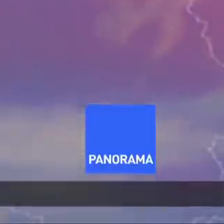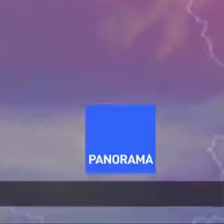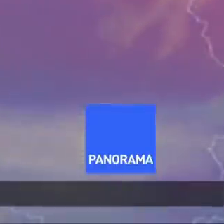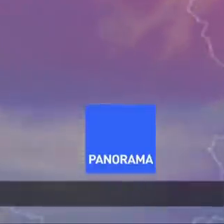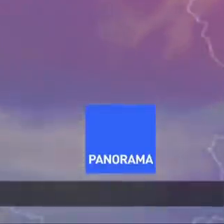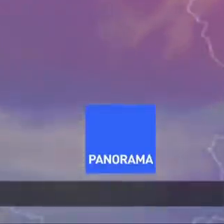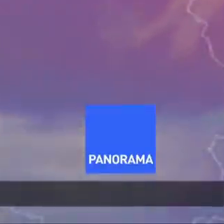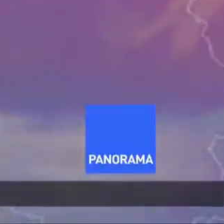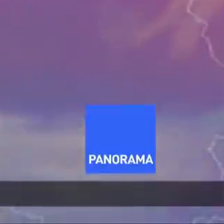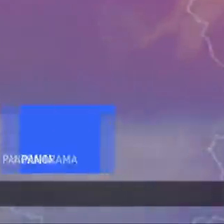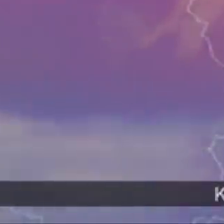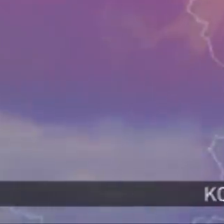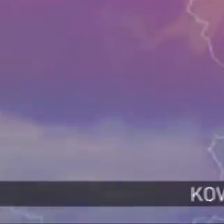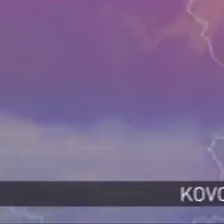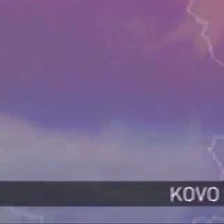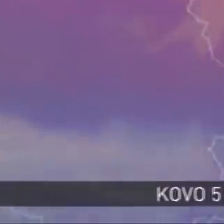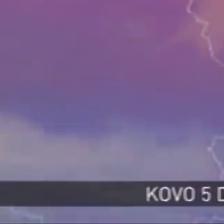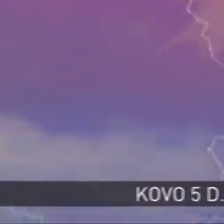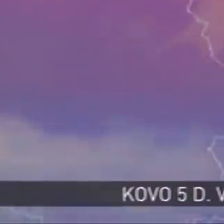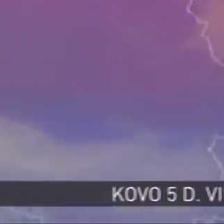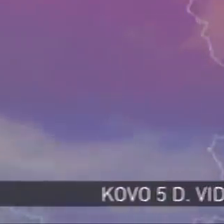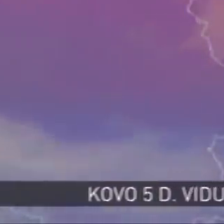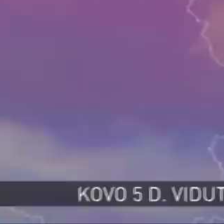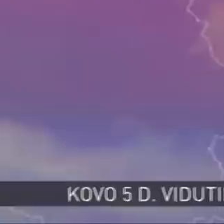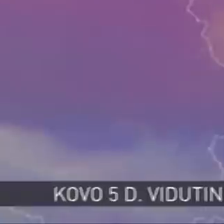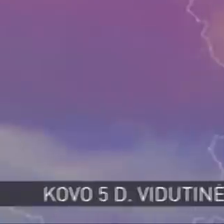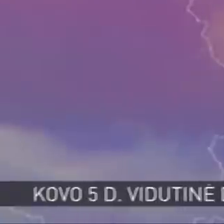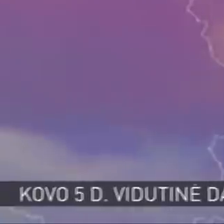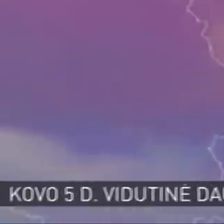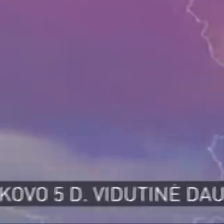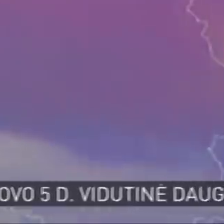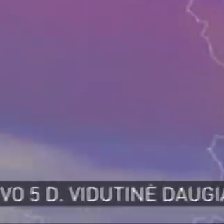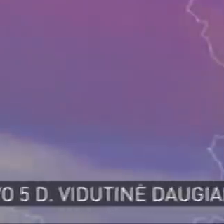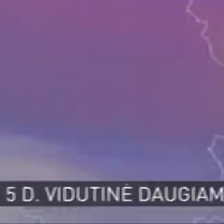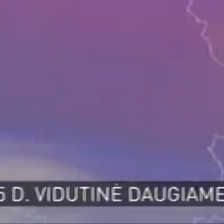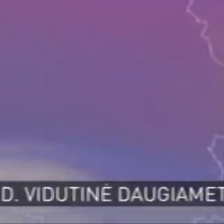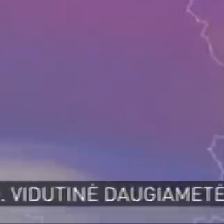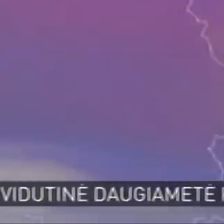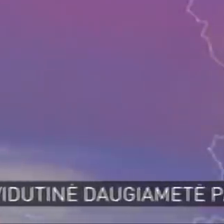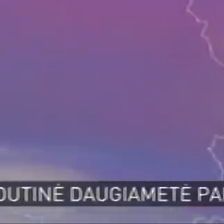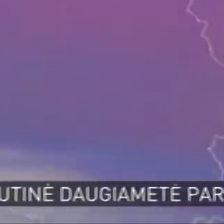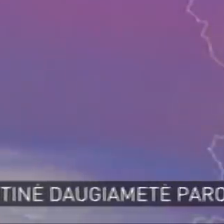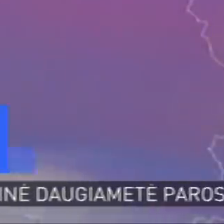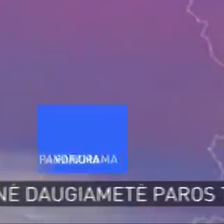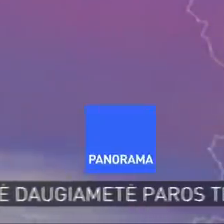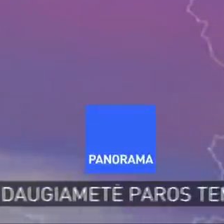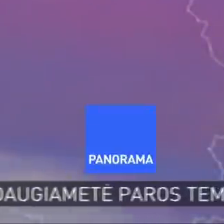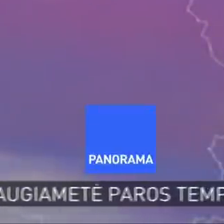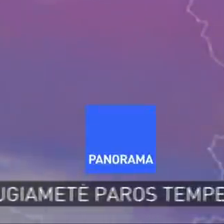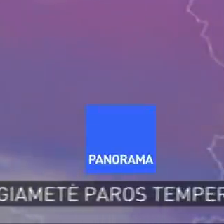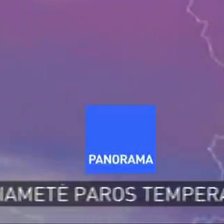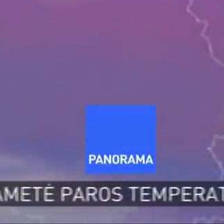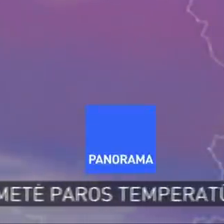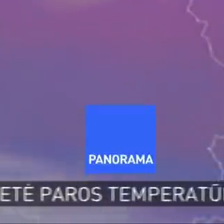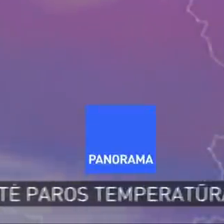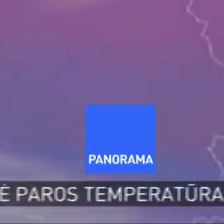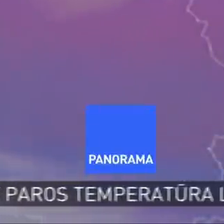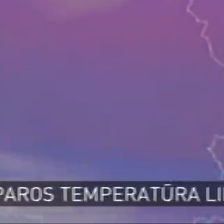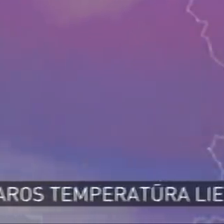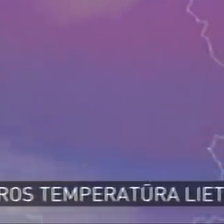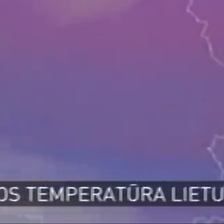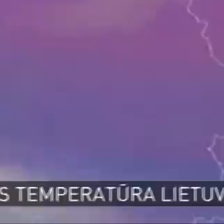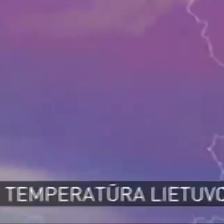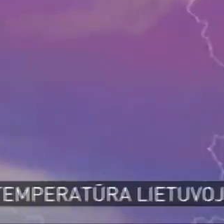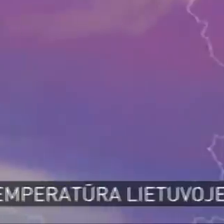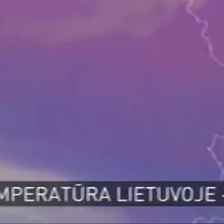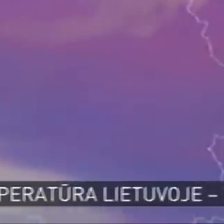Labas vakaras. Kaip jau tikriausiai pastebėjote, pavasario atėjimas kuriam laikui pristabdytas. Palydovo nuotraukoje matyti, kad esame vėsioje